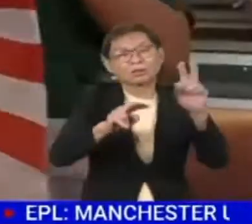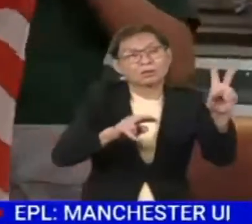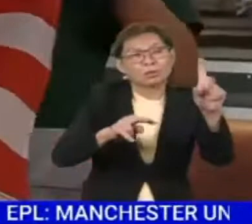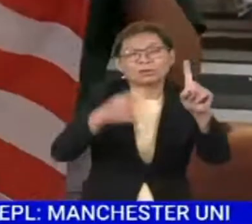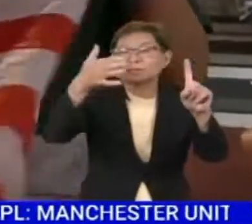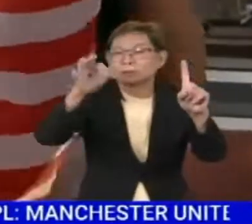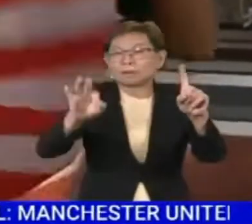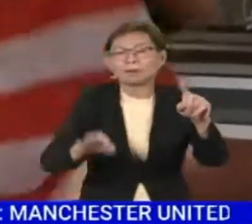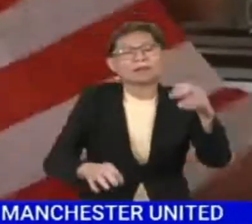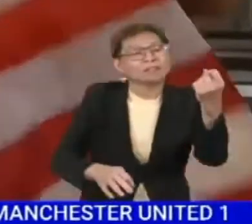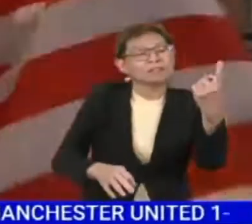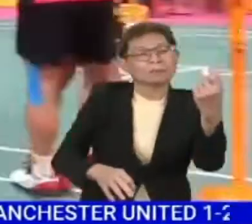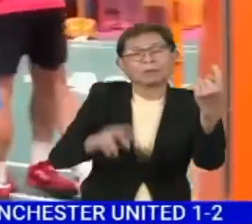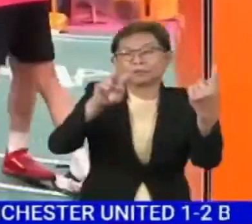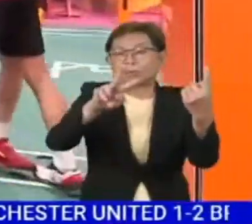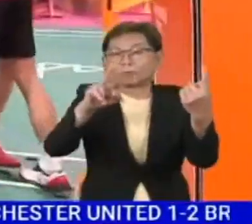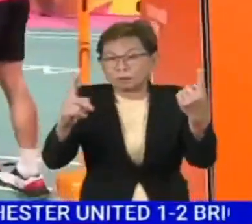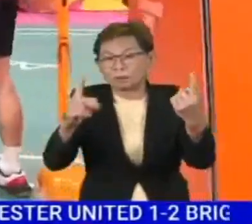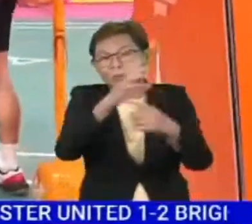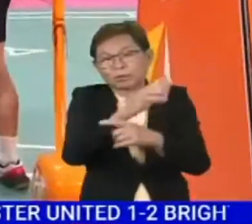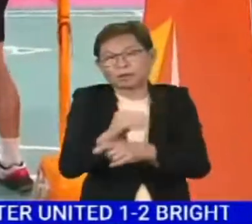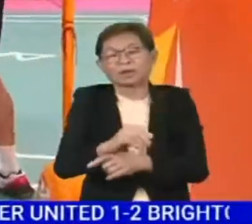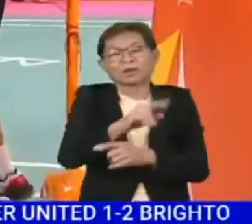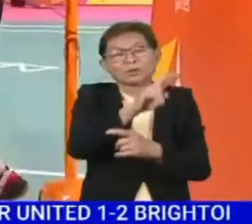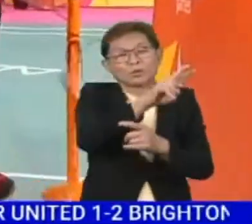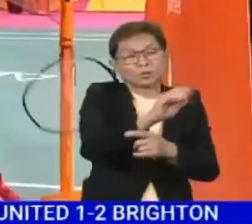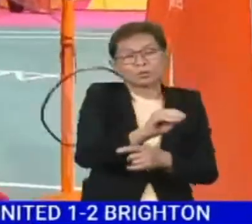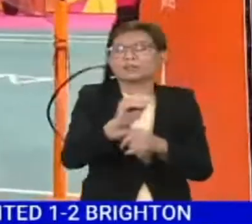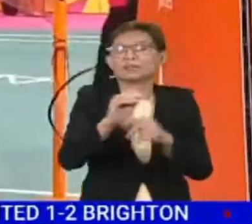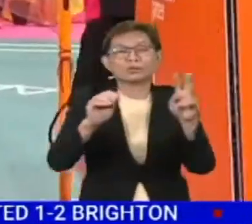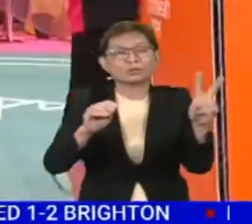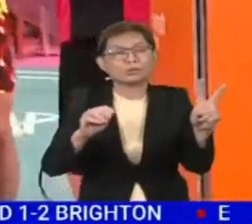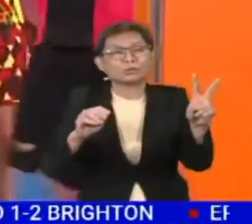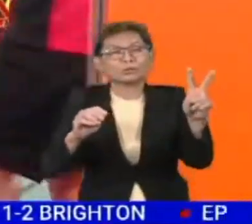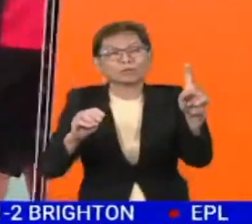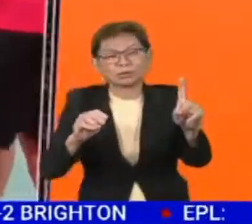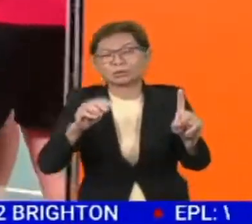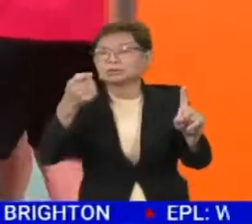2119 1101 dan 2111